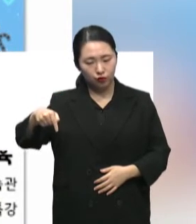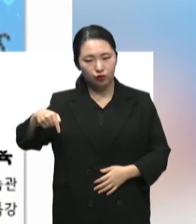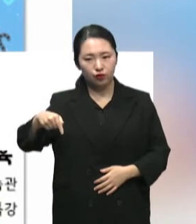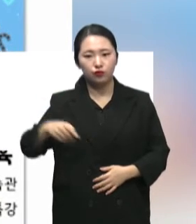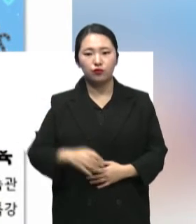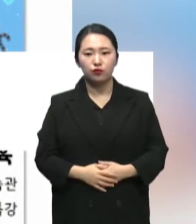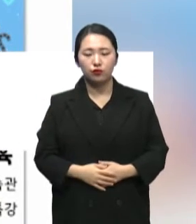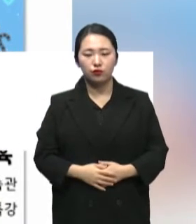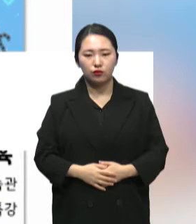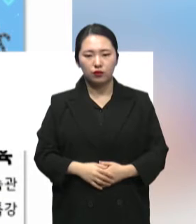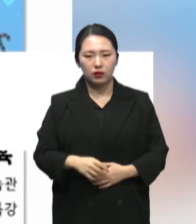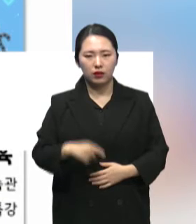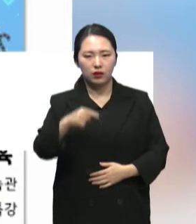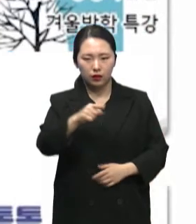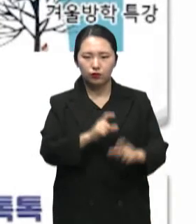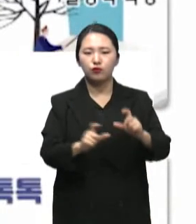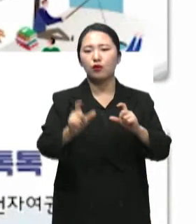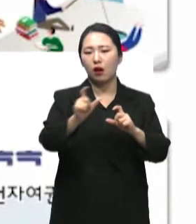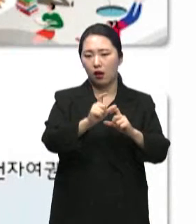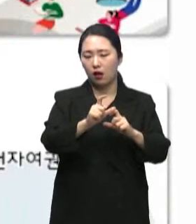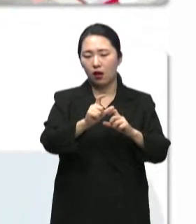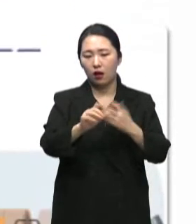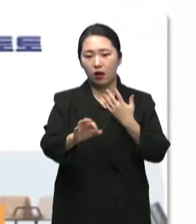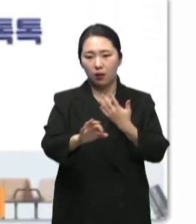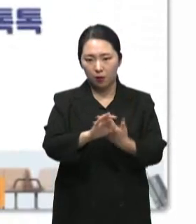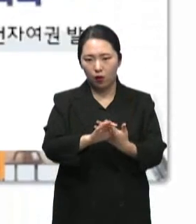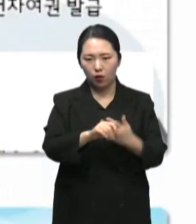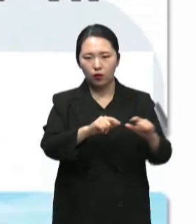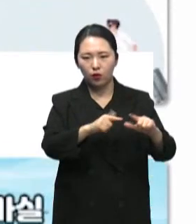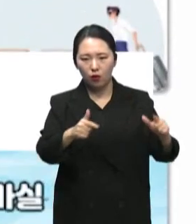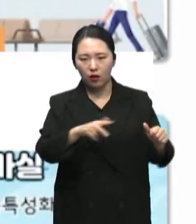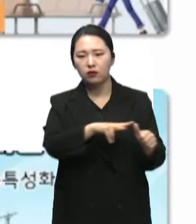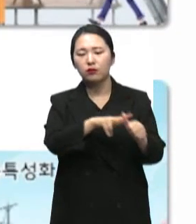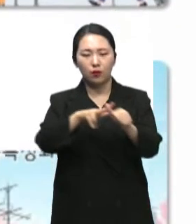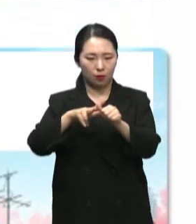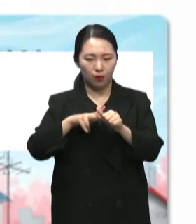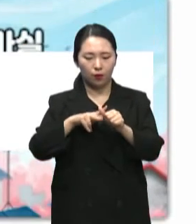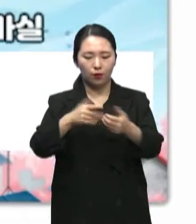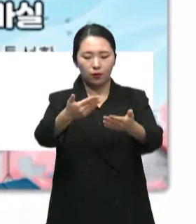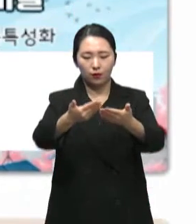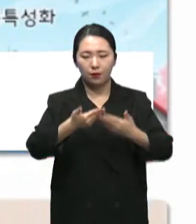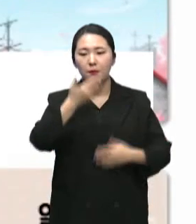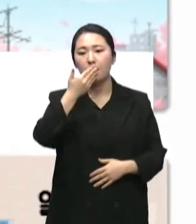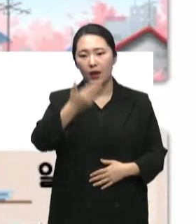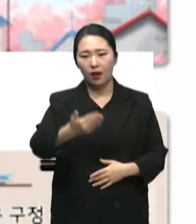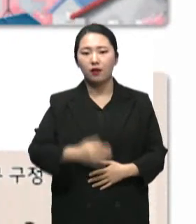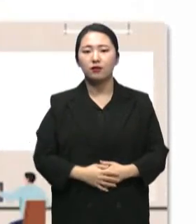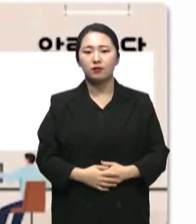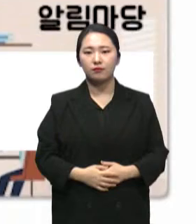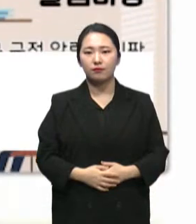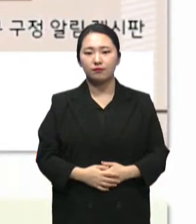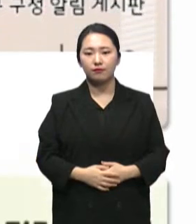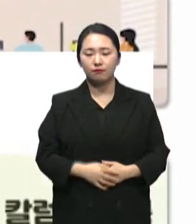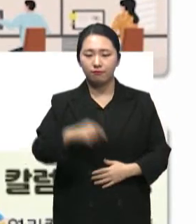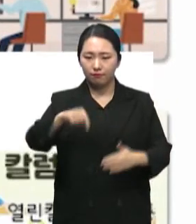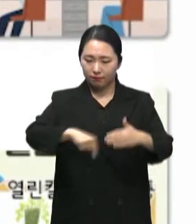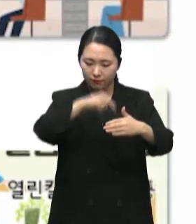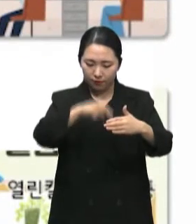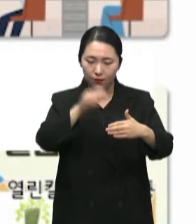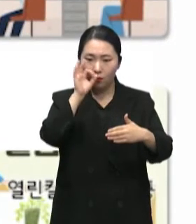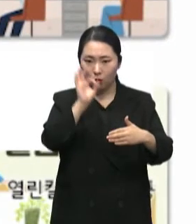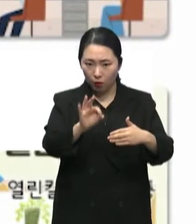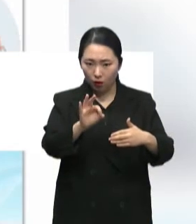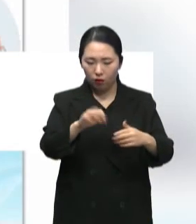나이스 미추 채널을 추가하면 다양한 구정 소식을 접할 수 있습니다 나이스 미추 에는 구정